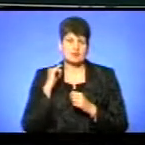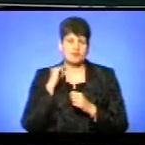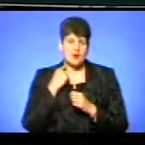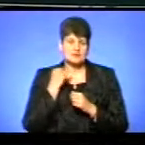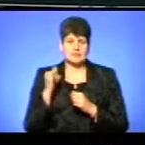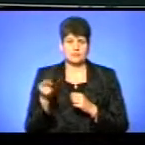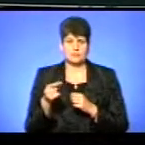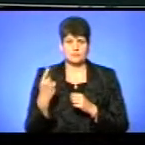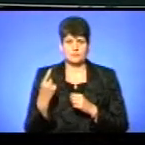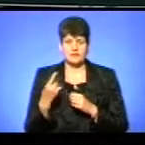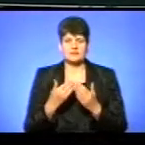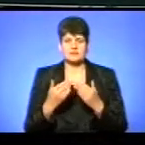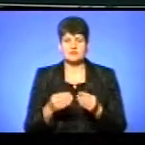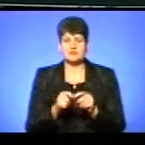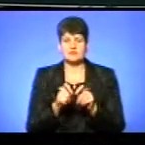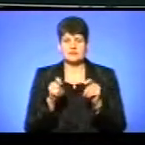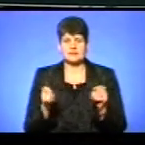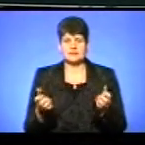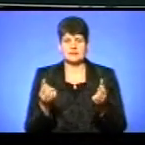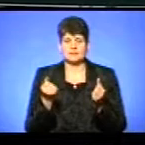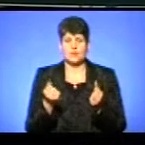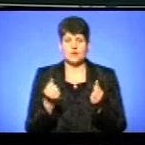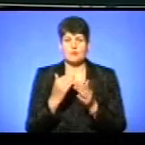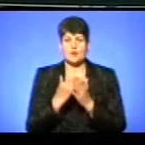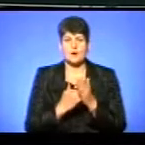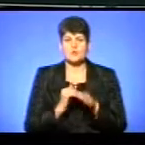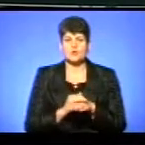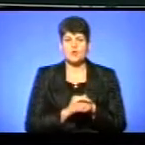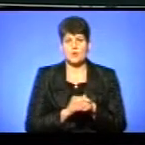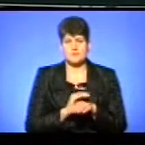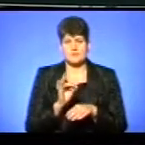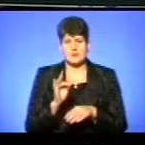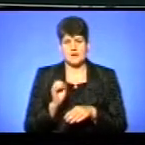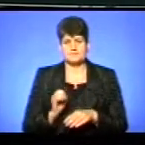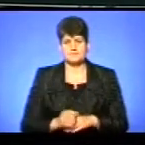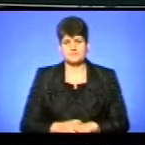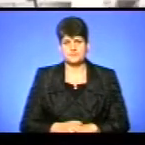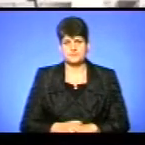Тернопільської. Виставку відкрили за підтримки програми «Добре». Подробиці у сюжеті Анжели Шови.